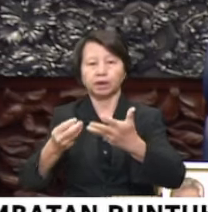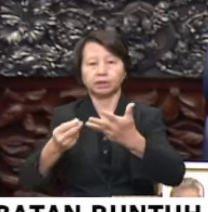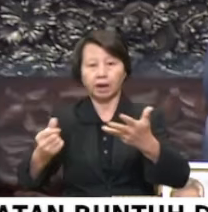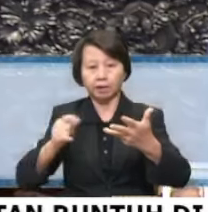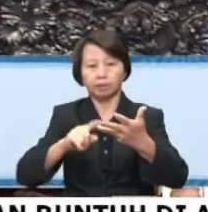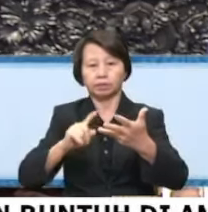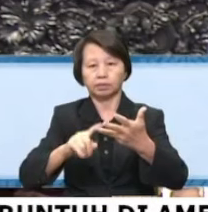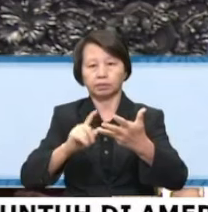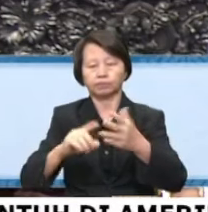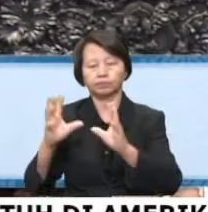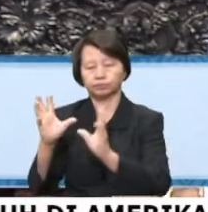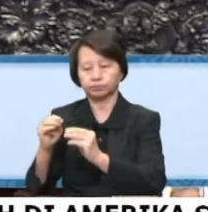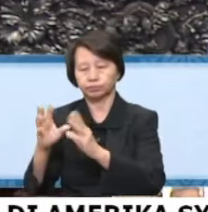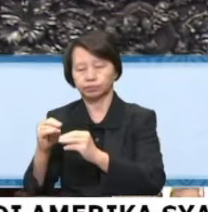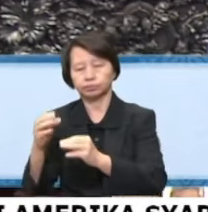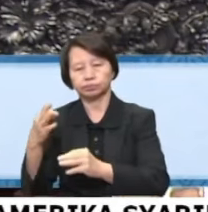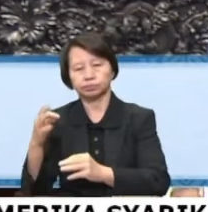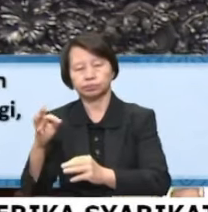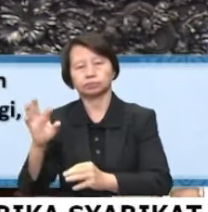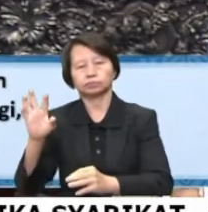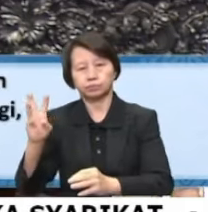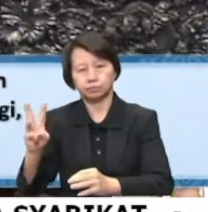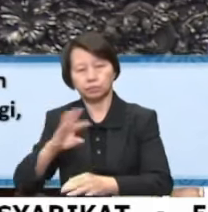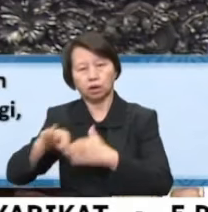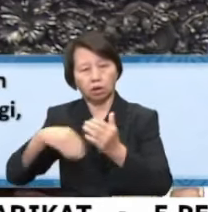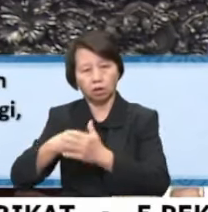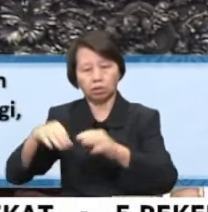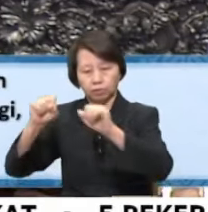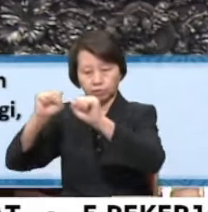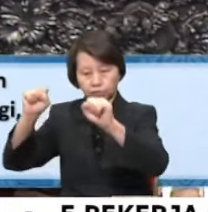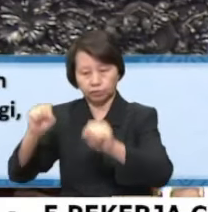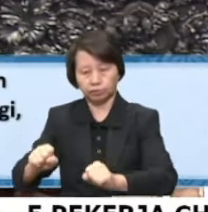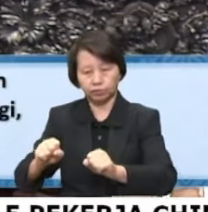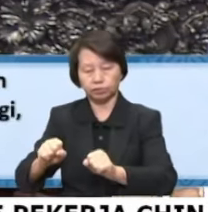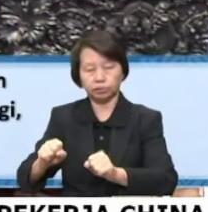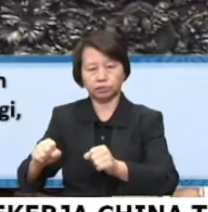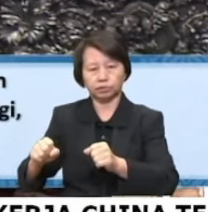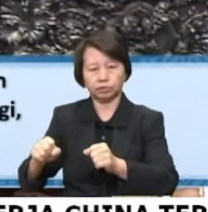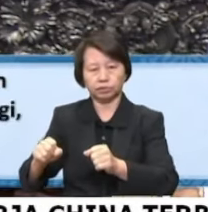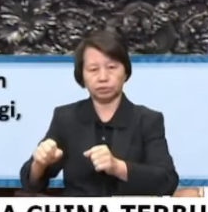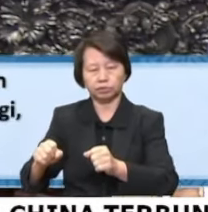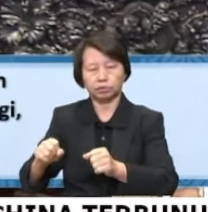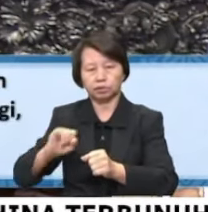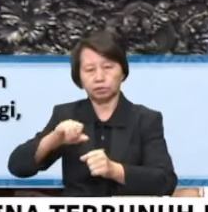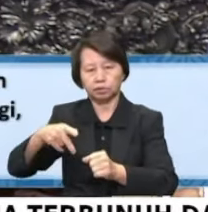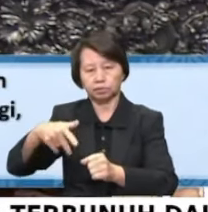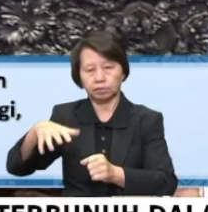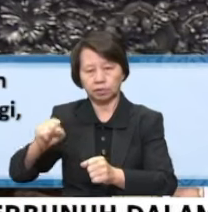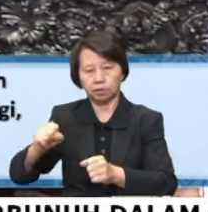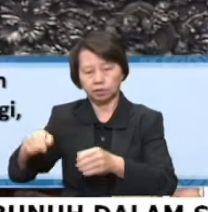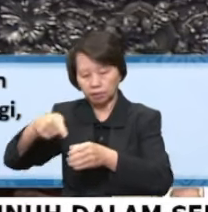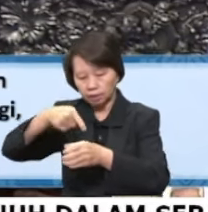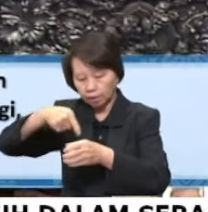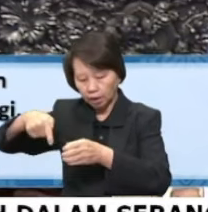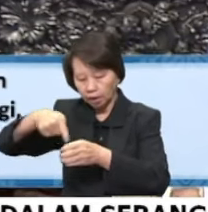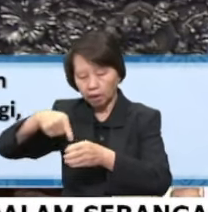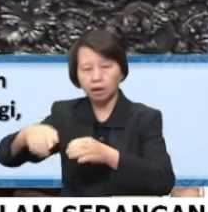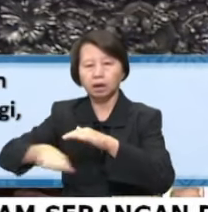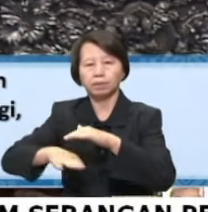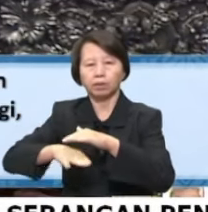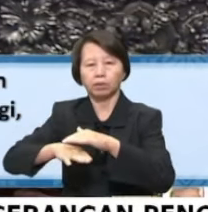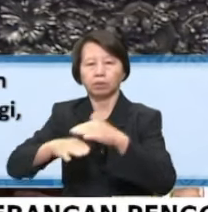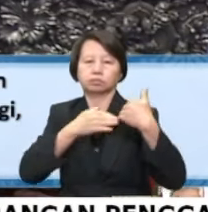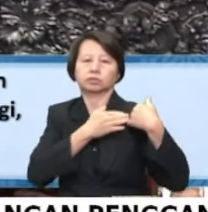Jun 1996 bersetuju bahawa semua sistem saliran dalaman iaitu sistem saliran buatan ada di bawah tanggungjawab